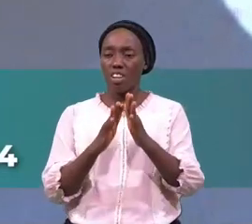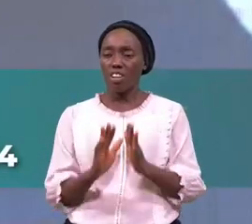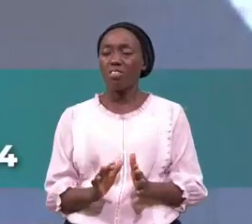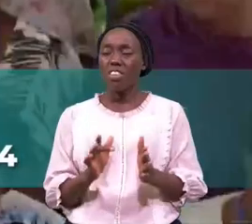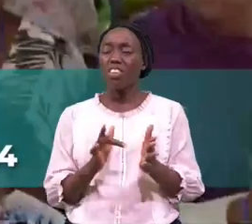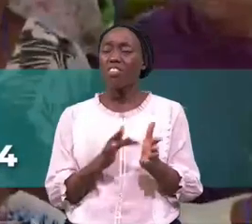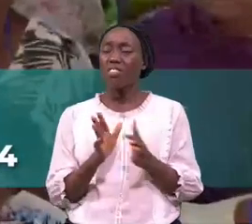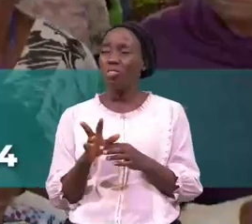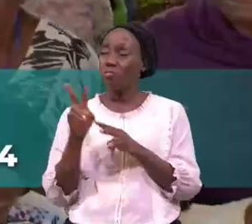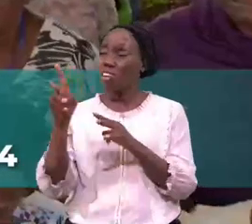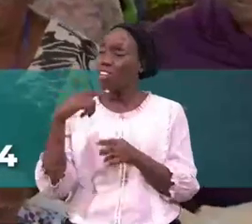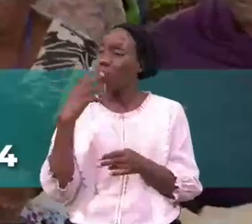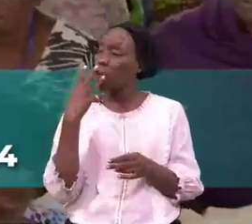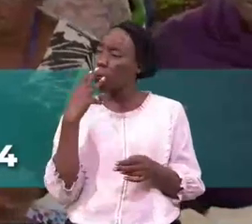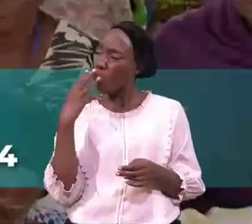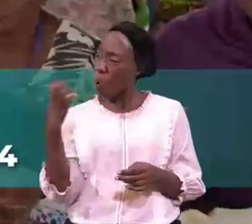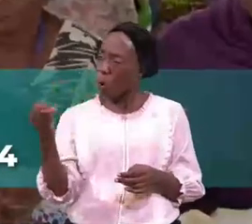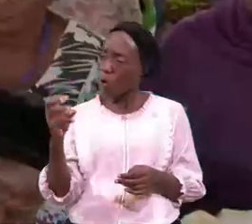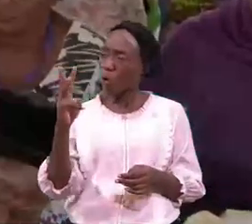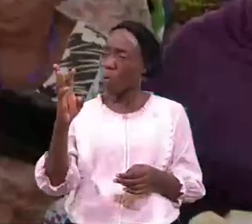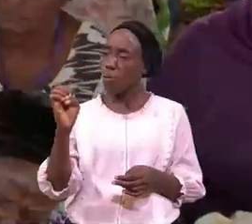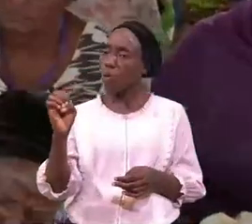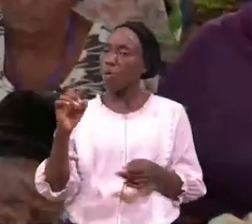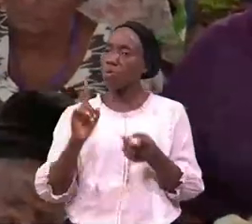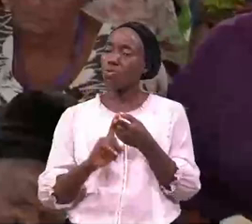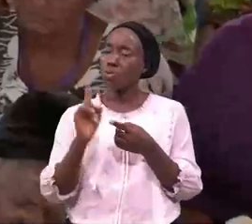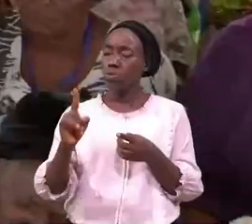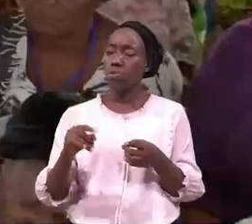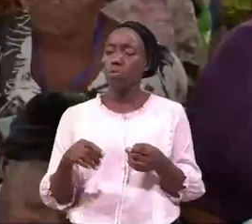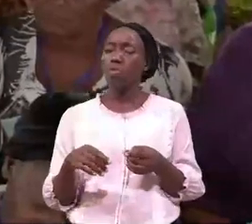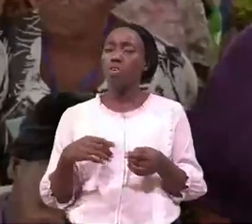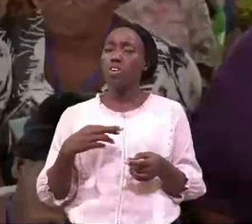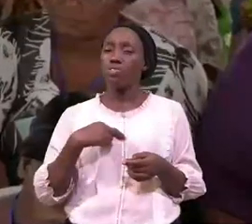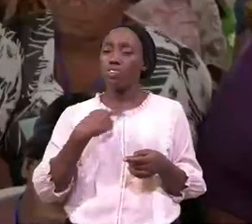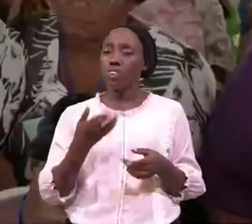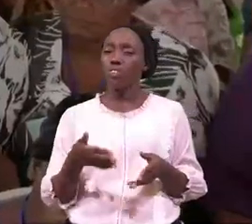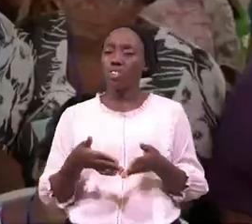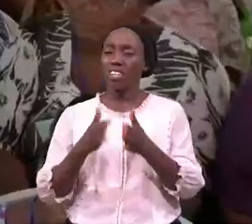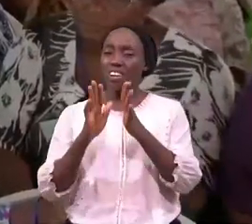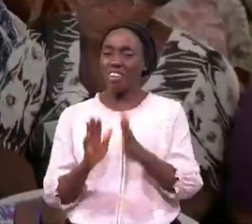Il a dit malheur à vous, scribes et pharisiens, parce qu'ils étaient hypocrites.